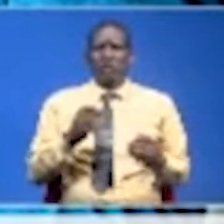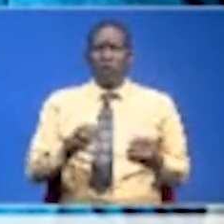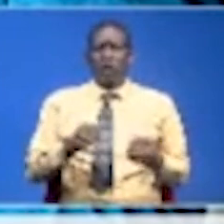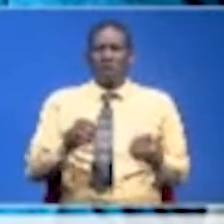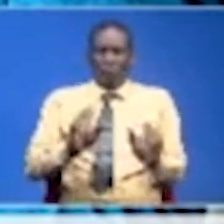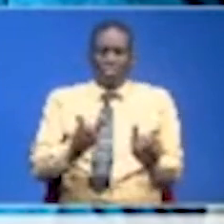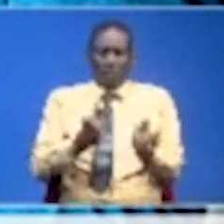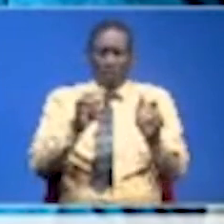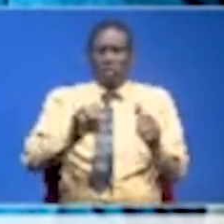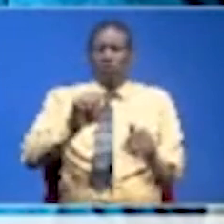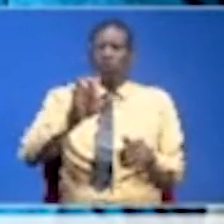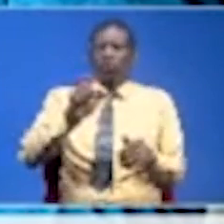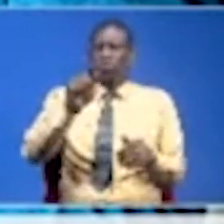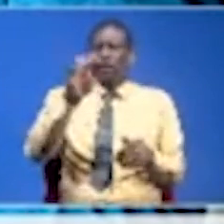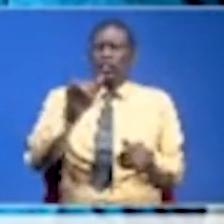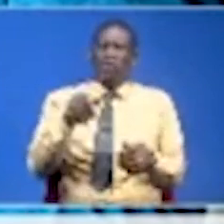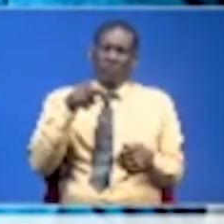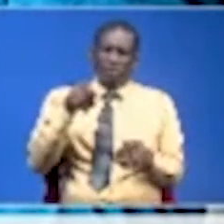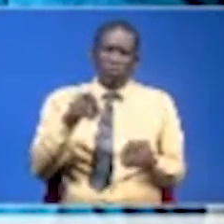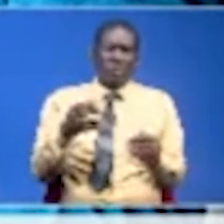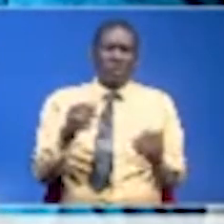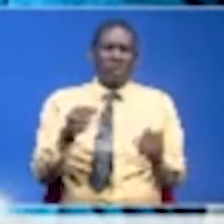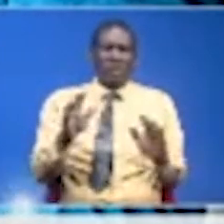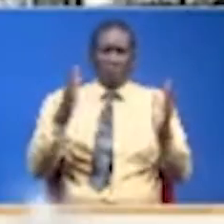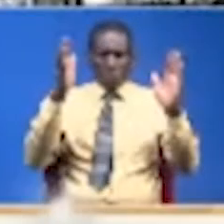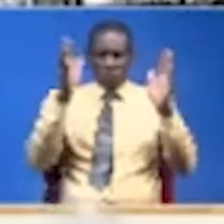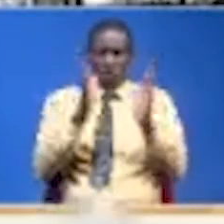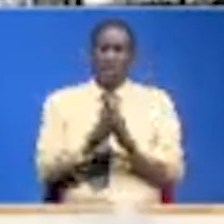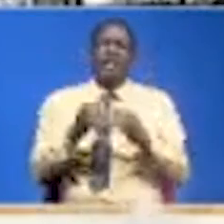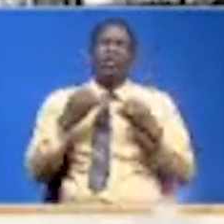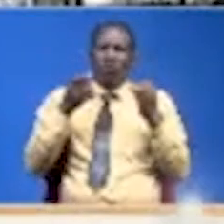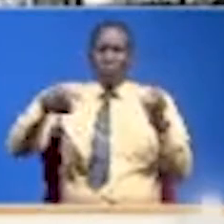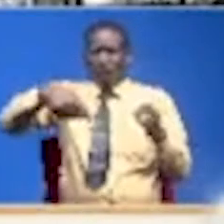Matambo na sasa anaarifu tena kwa kina.